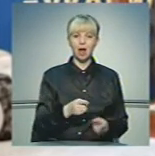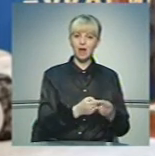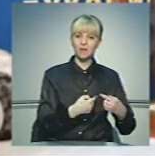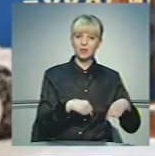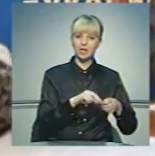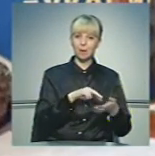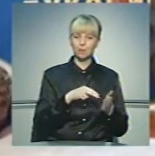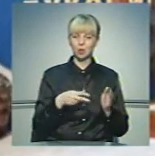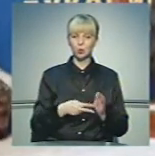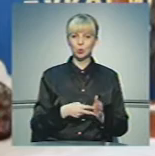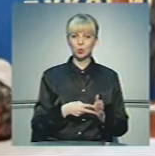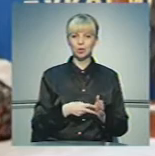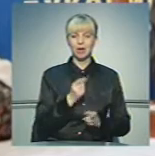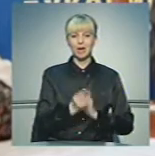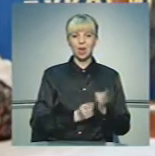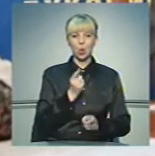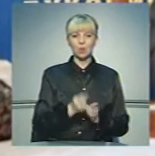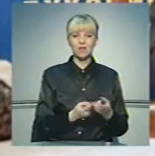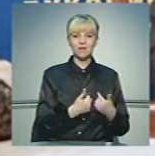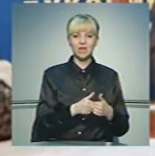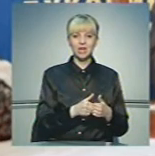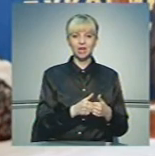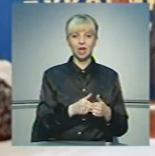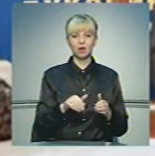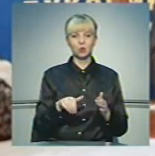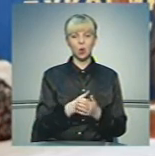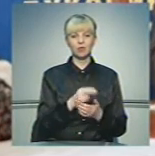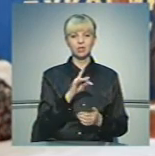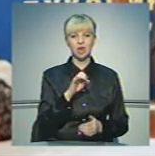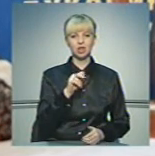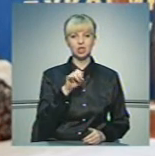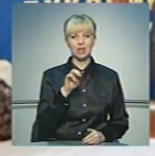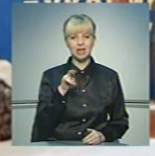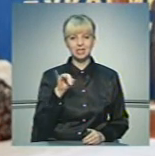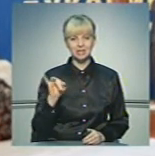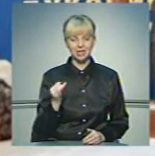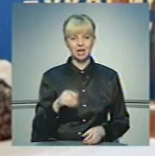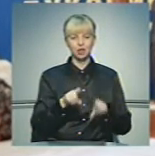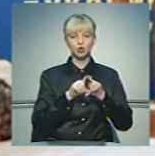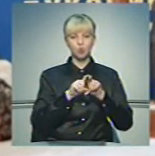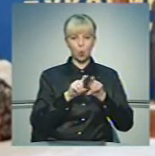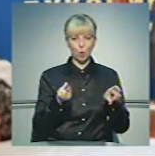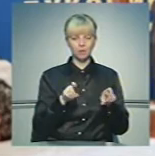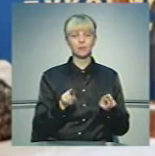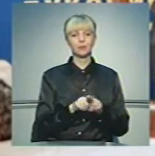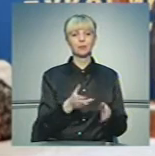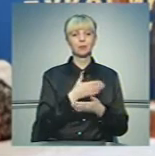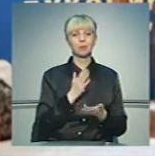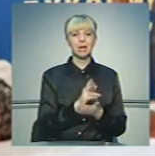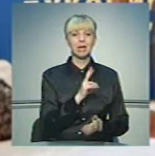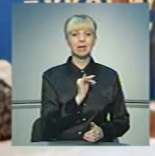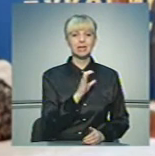філією планується реорганізувати філію стану Новодрачинецький. Новодрачинецька школа. Також ми маємо